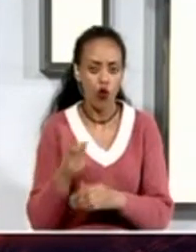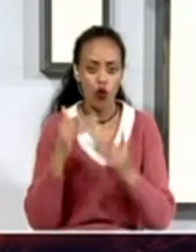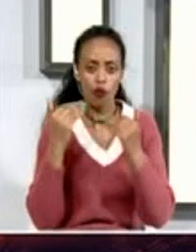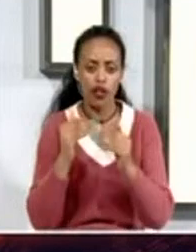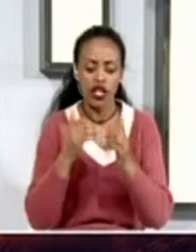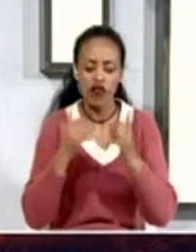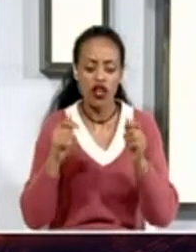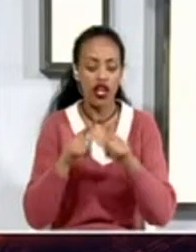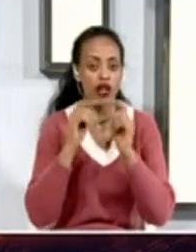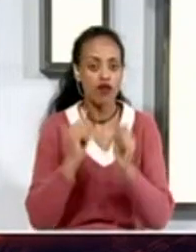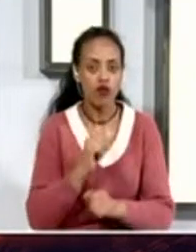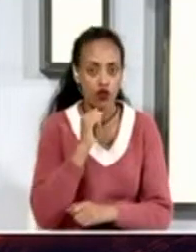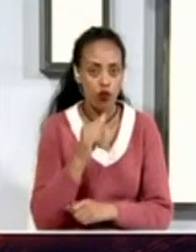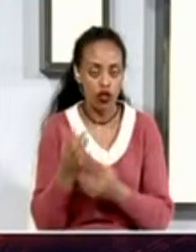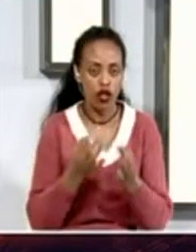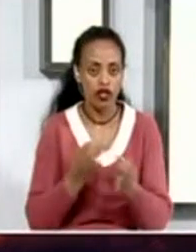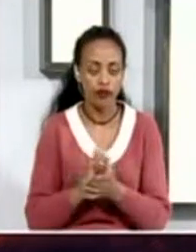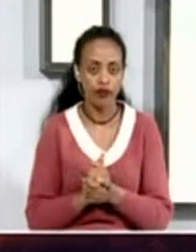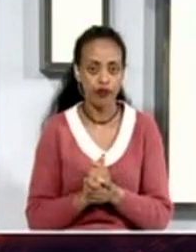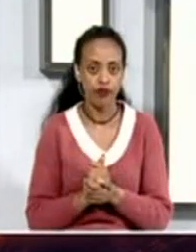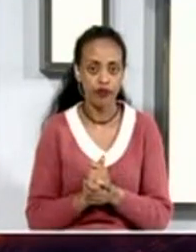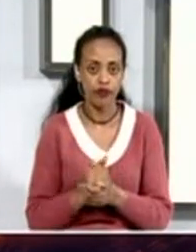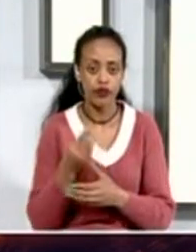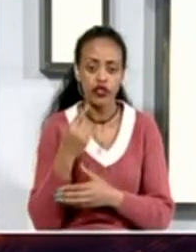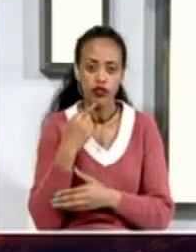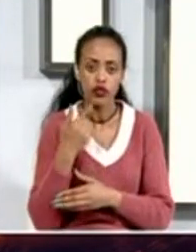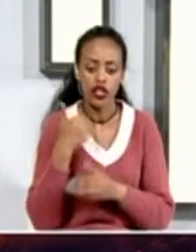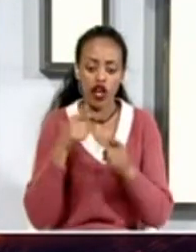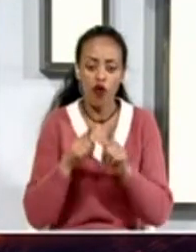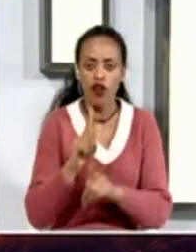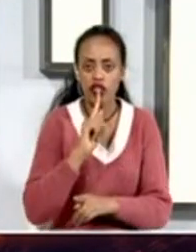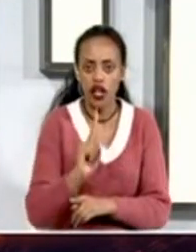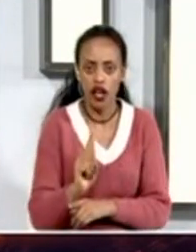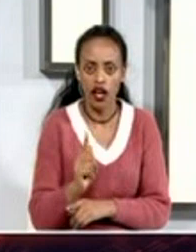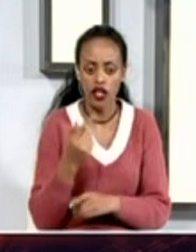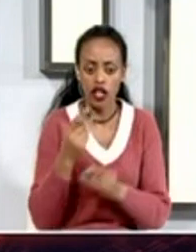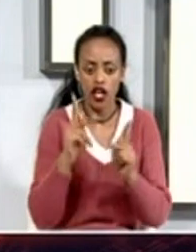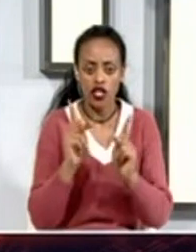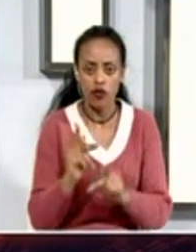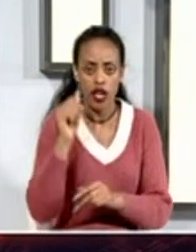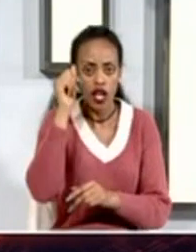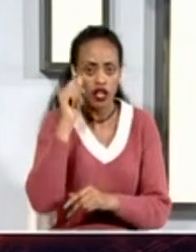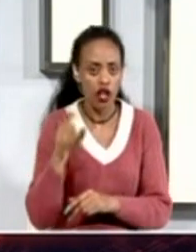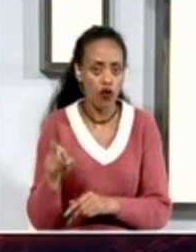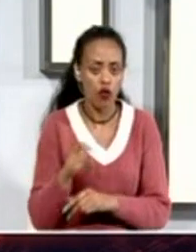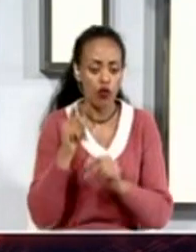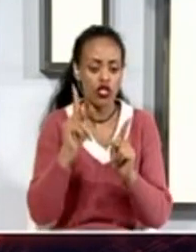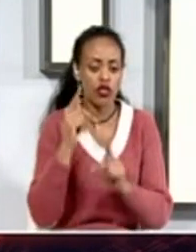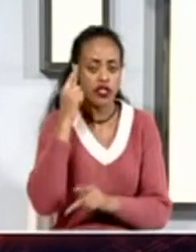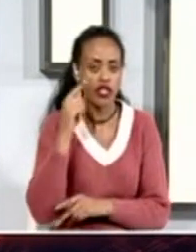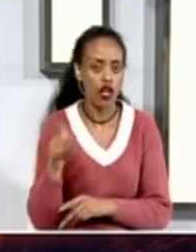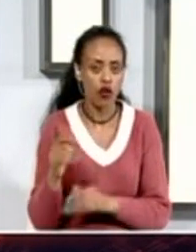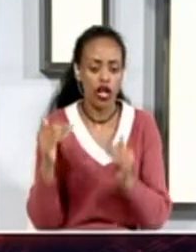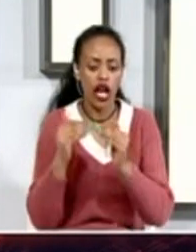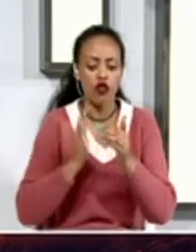መዕቀኒ ክፈላለዩ ከም ዘይኽእሉ ይገልጽ። እንታይ እሞ ንሕዋት እንዲና ንሕና እንታይ ኣለዎ እዚ ህዝቢ ኤርትራ ወላ ህዝቢ ትግራይ